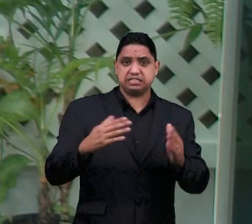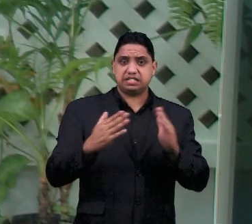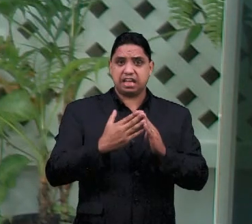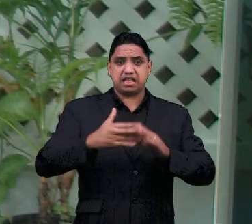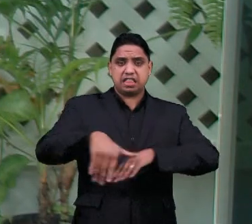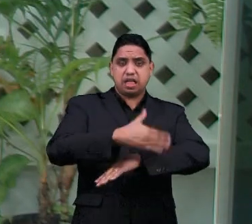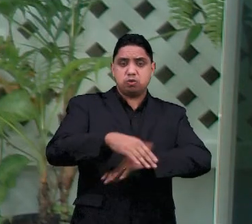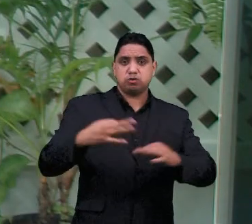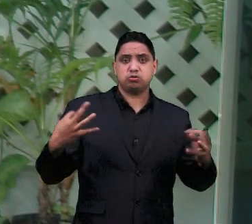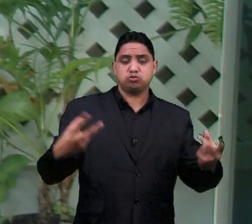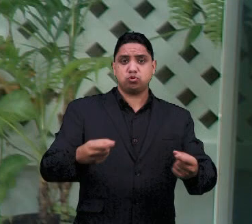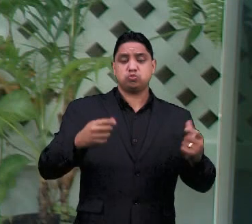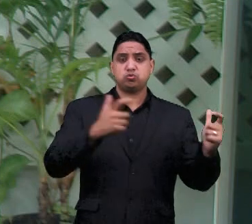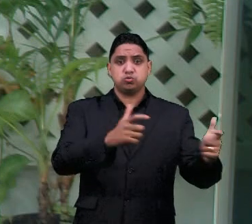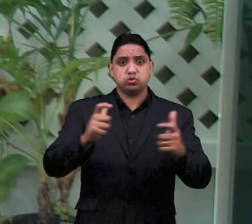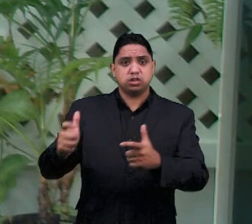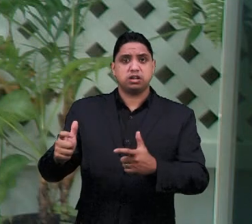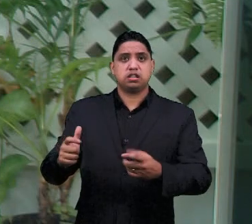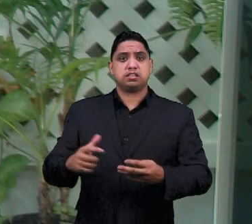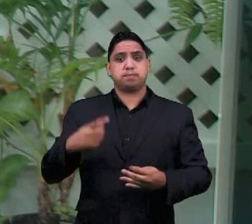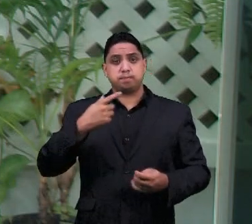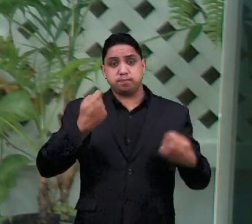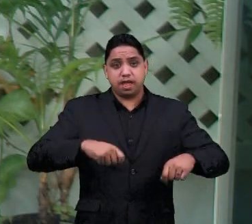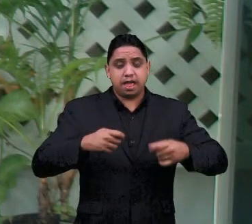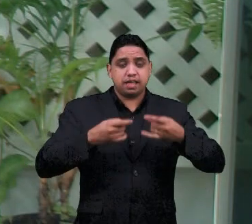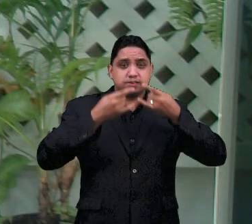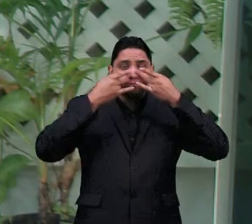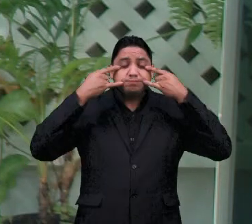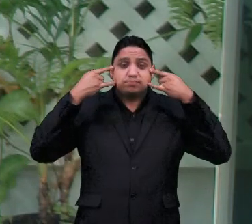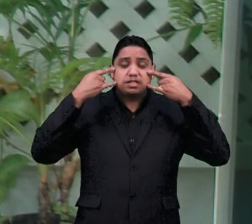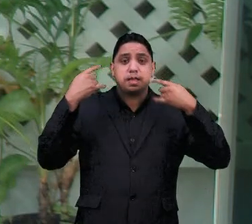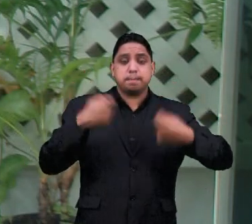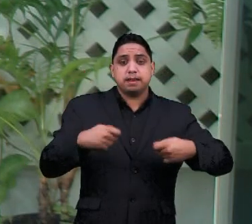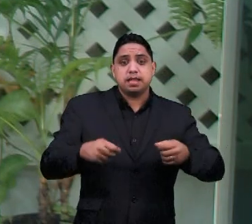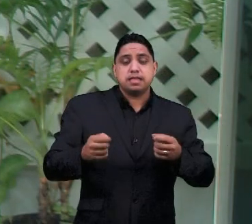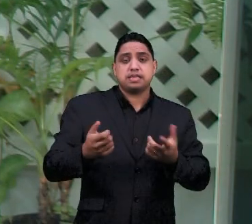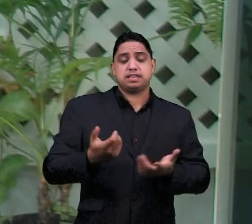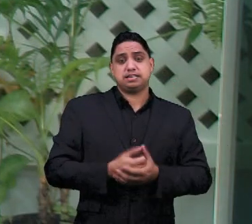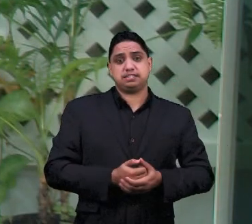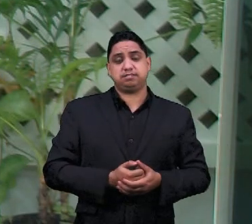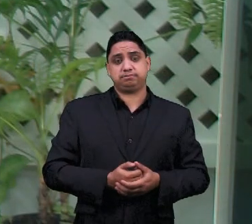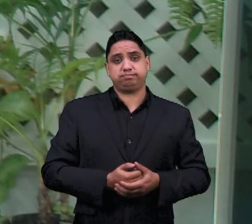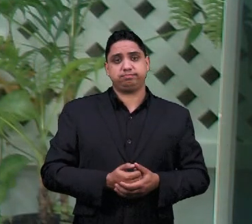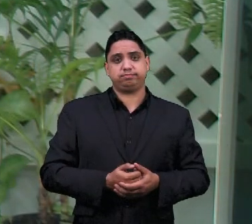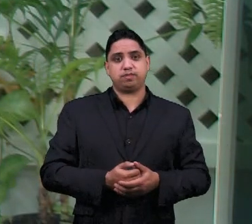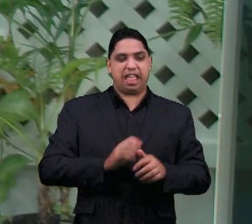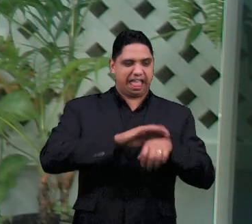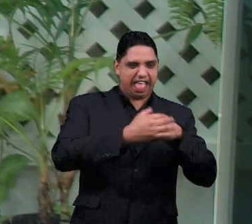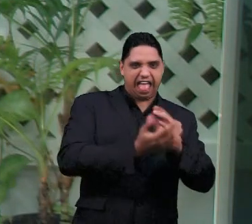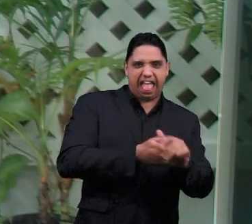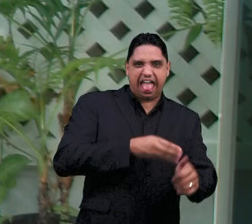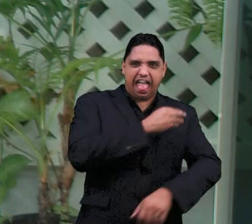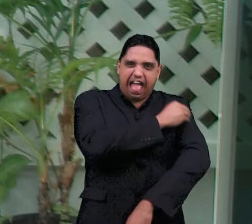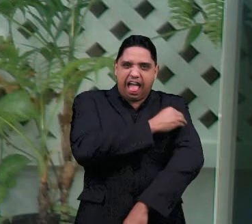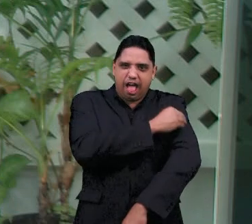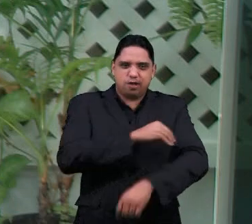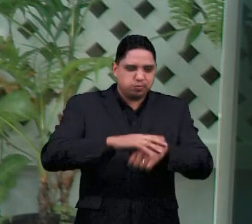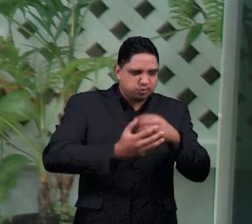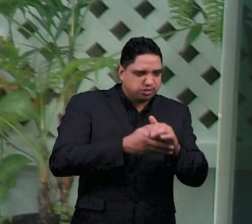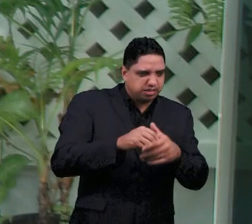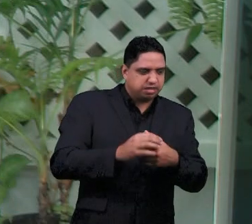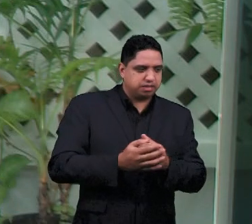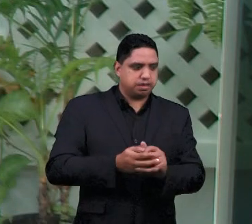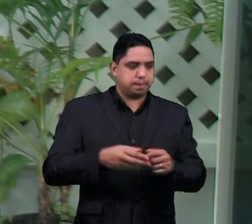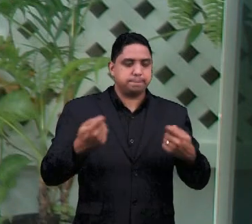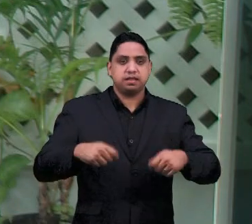la peste, elle est devant nous, dans la maison, dans les rues, ils sont dans tous les endroits. Où vous passez, vous